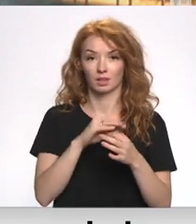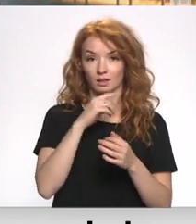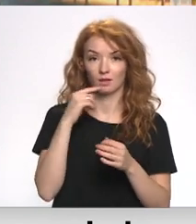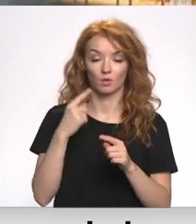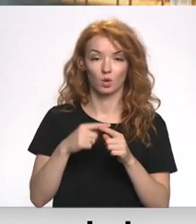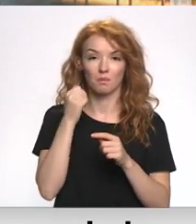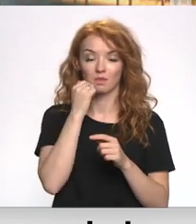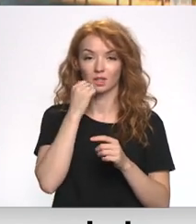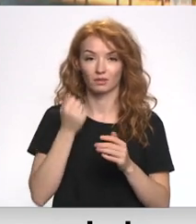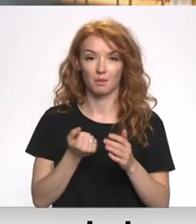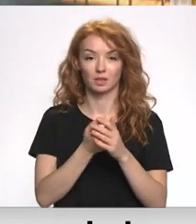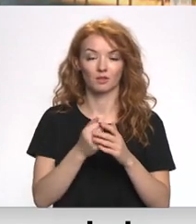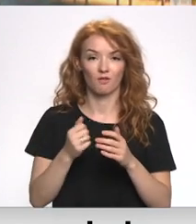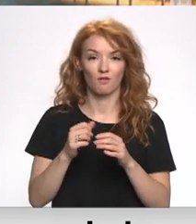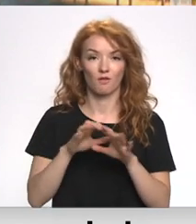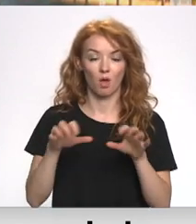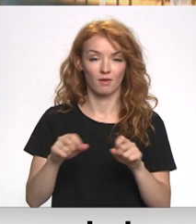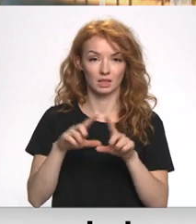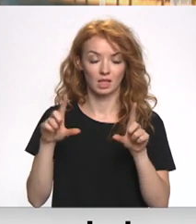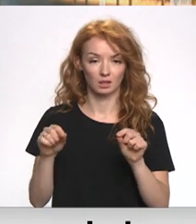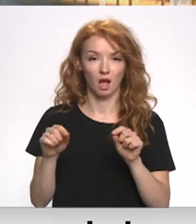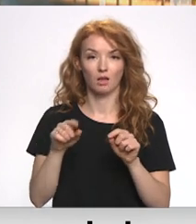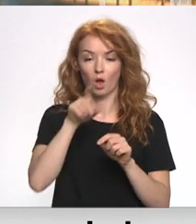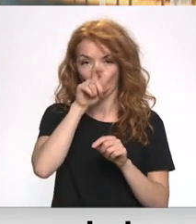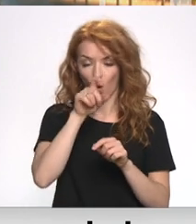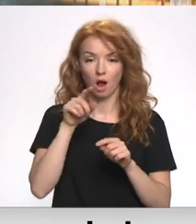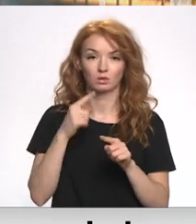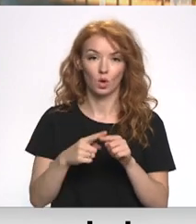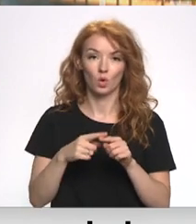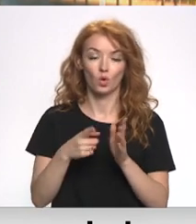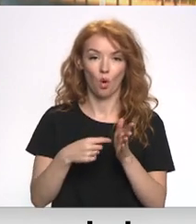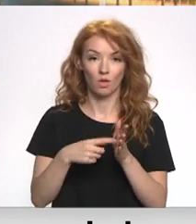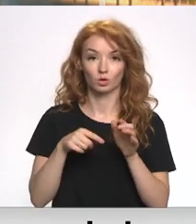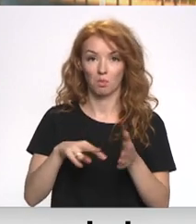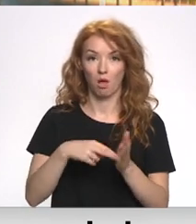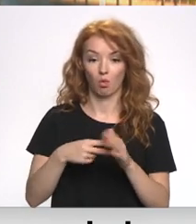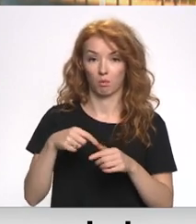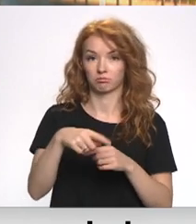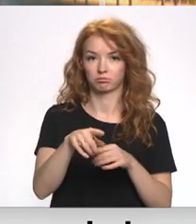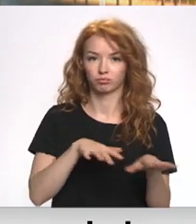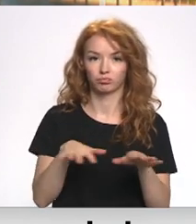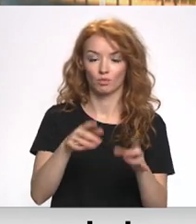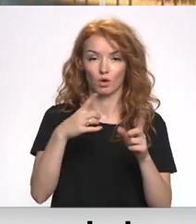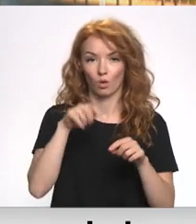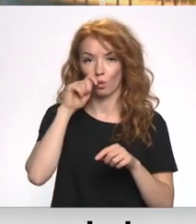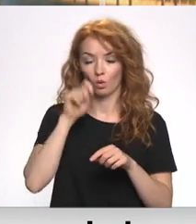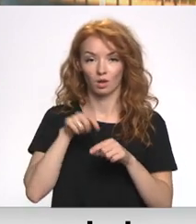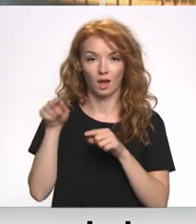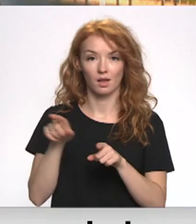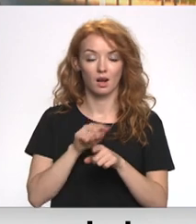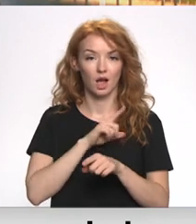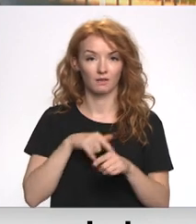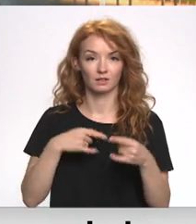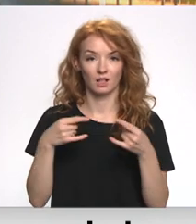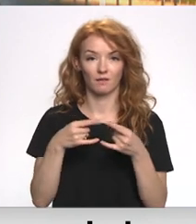Maskavas atbalstītās varas iestādes Donetskas un Luhanskas apgabalos to plāno darīt jau šonadēļ. Un pat labam Ukrainā atrodas arī Latvijas